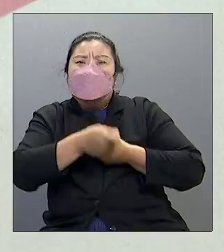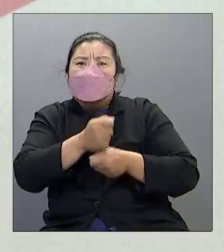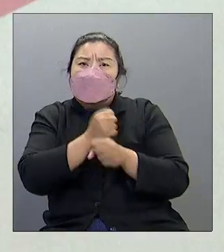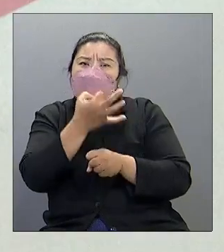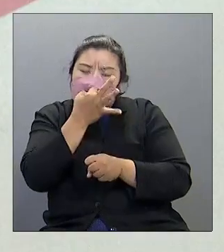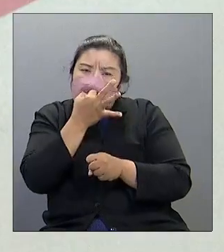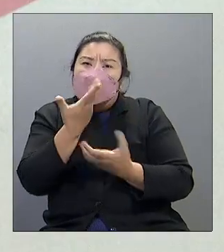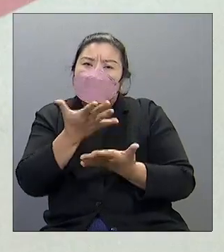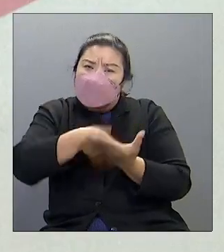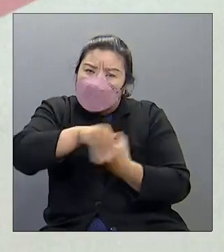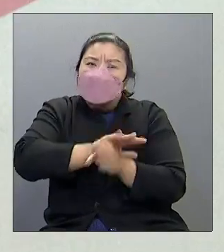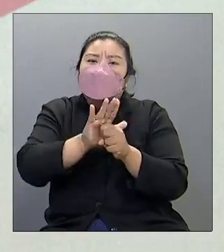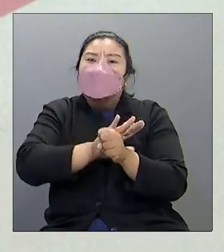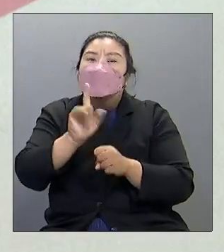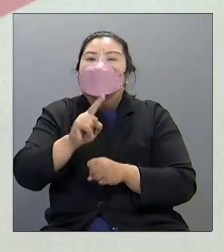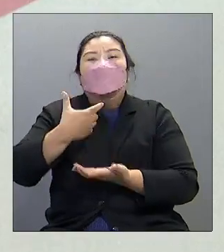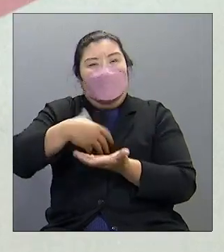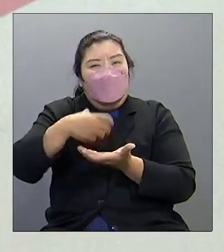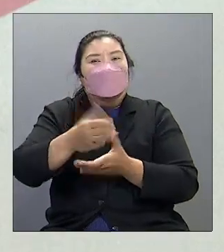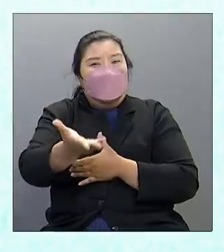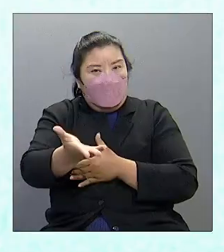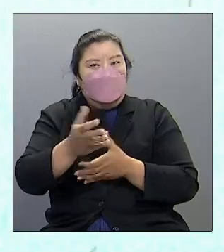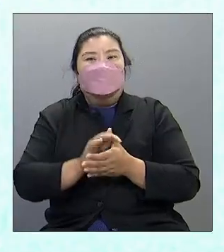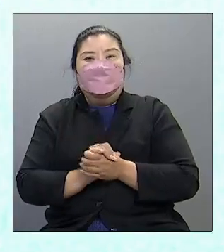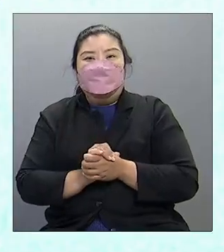พอดีอเพียงคืออะไรติดตามไดใชวพอดอเพีงเลยครับ